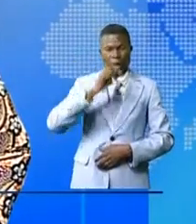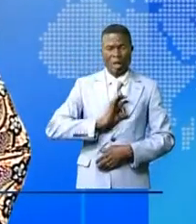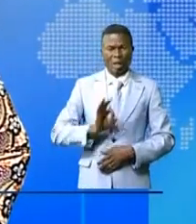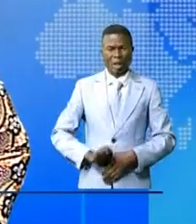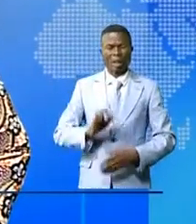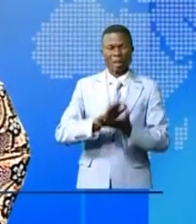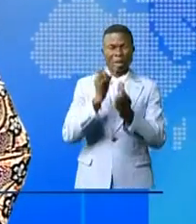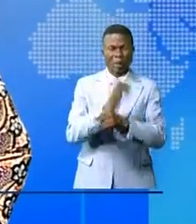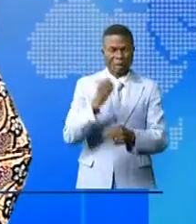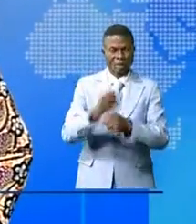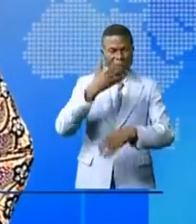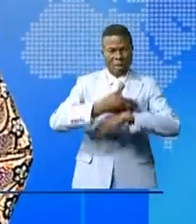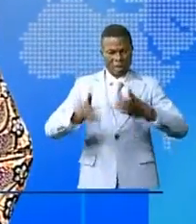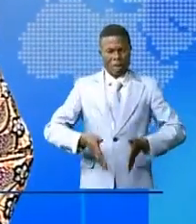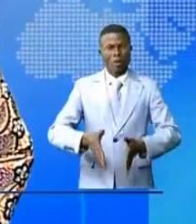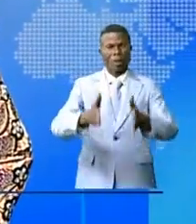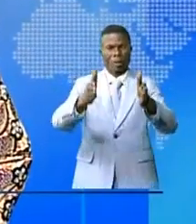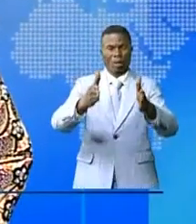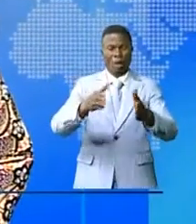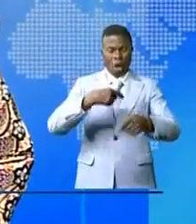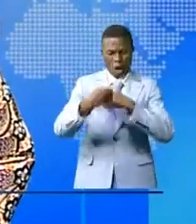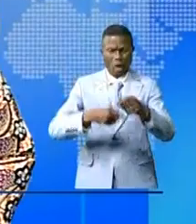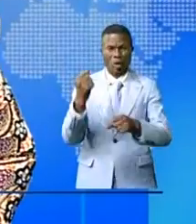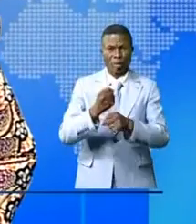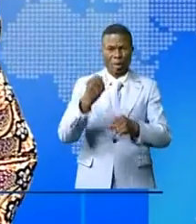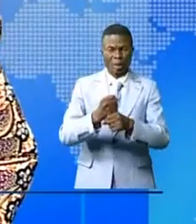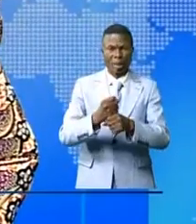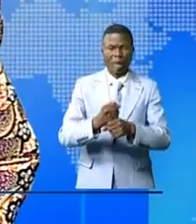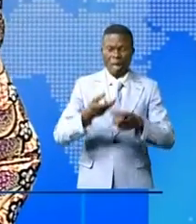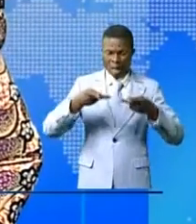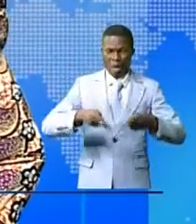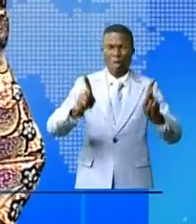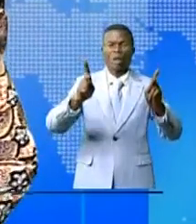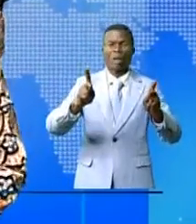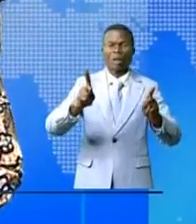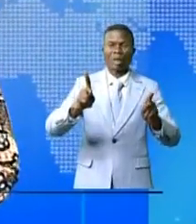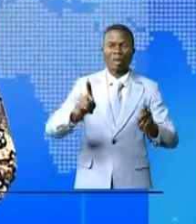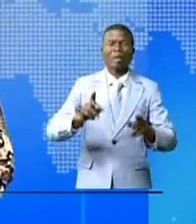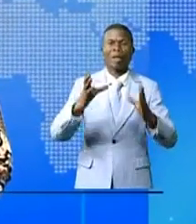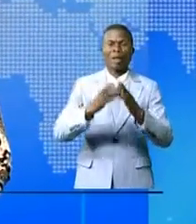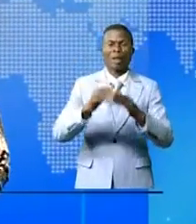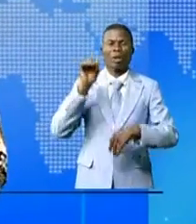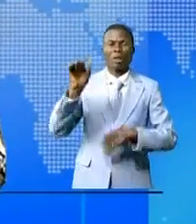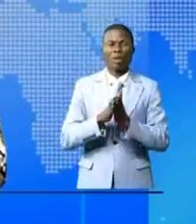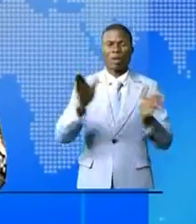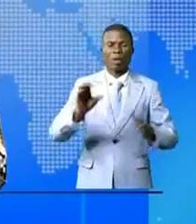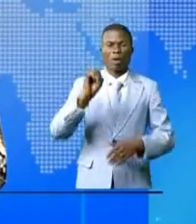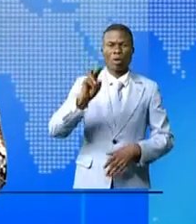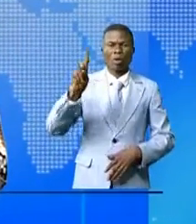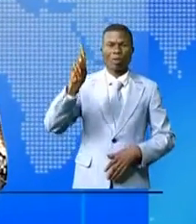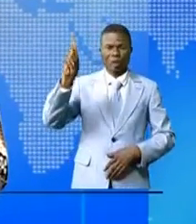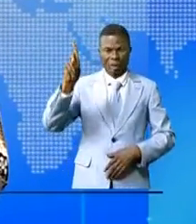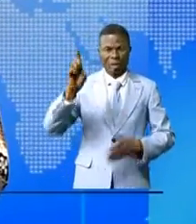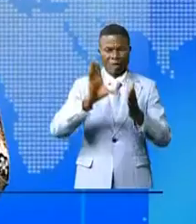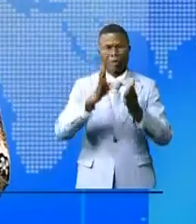dans le secteur des infrastructures routières. Le coup d'envoi des travaux a été donné par le directeur général de l'OVD,